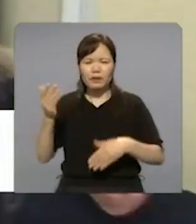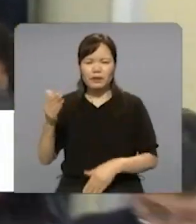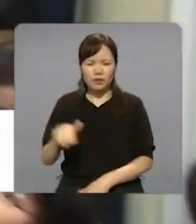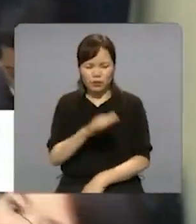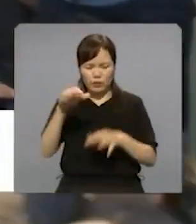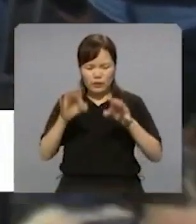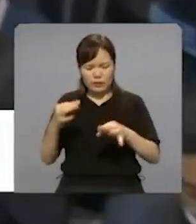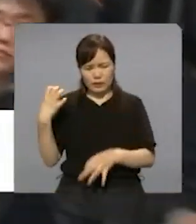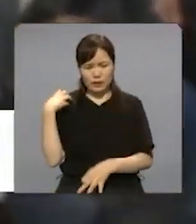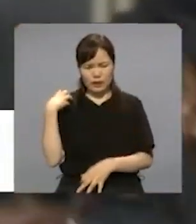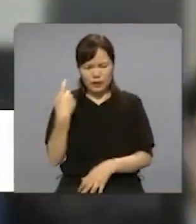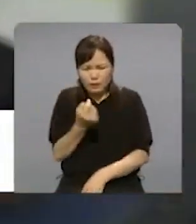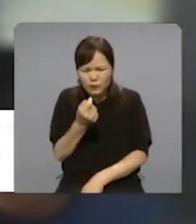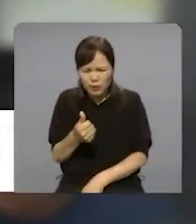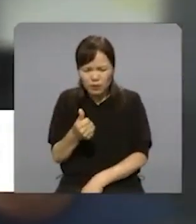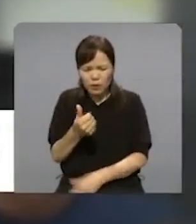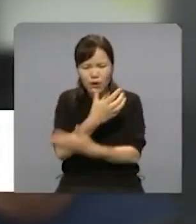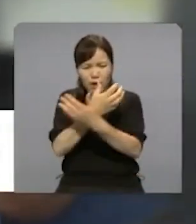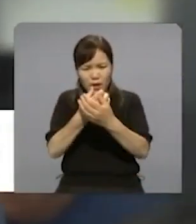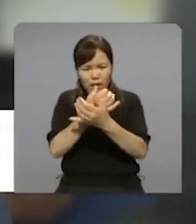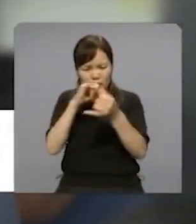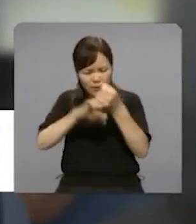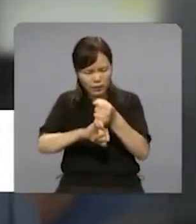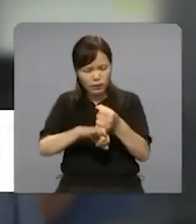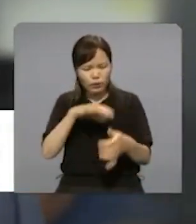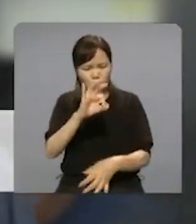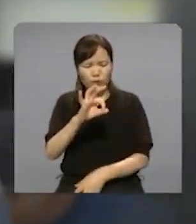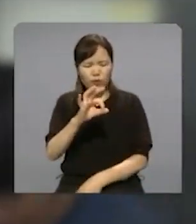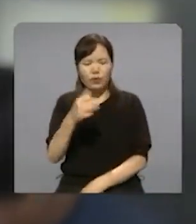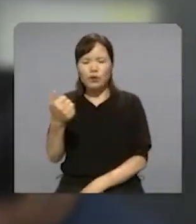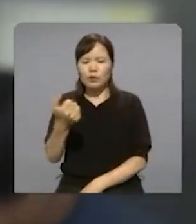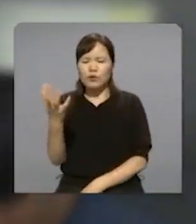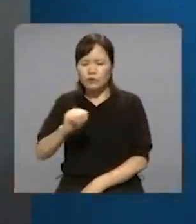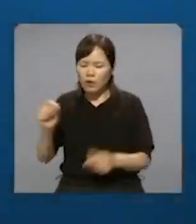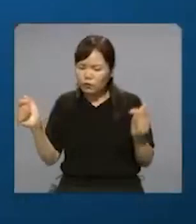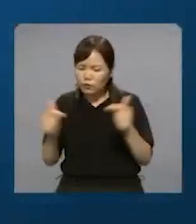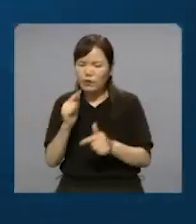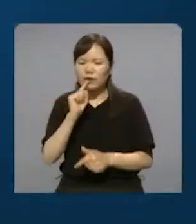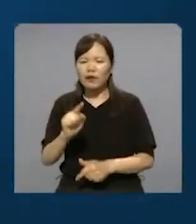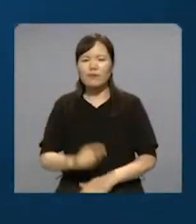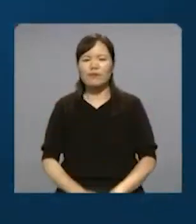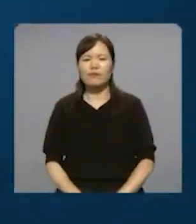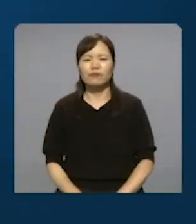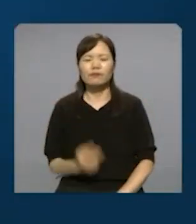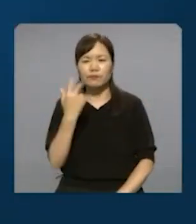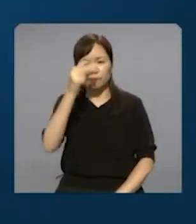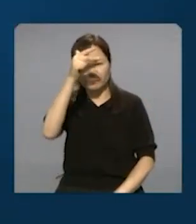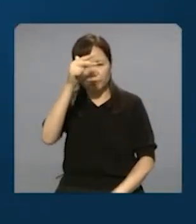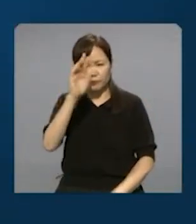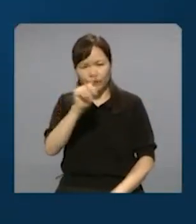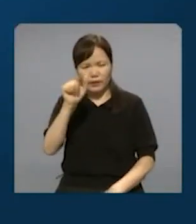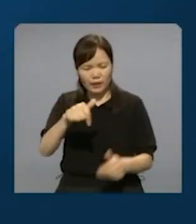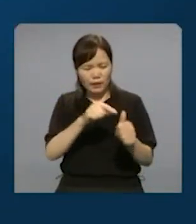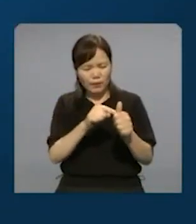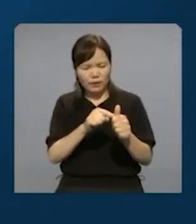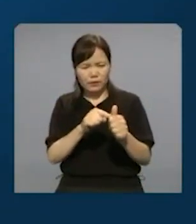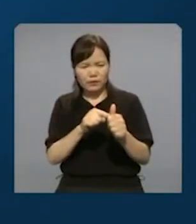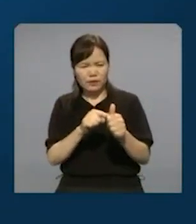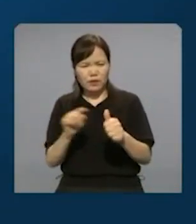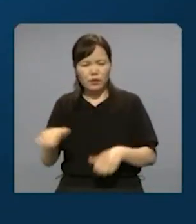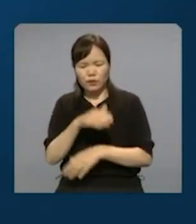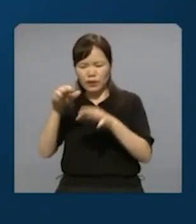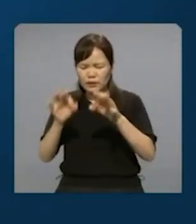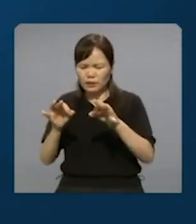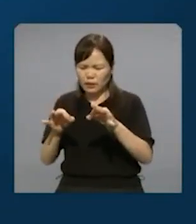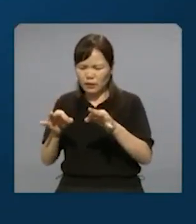역할이 축소되면서 약정 금액도 50억으로 줄었다는 의혹이 나옵니다. 검찰은 박 전 특검을 상대로